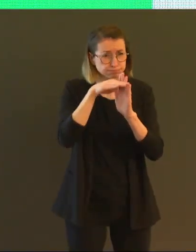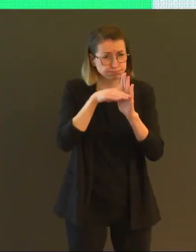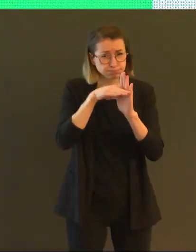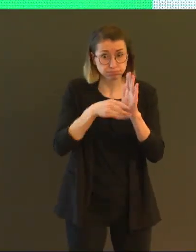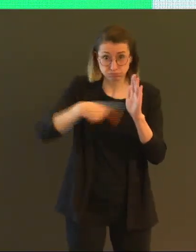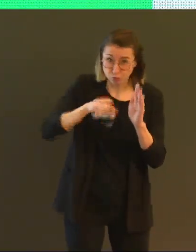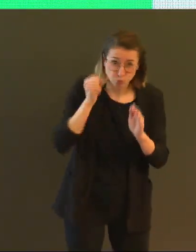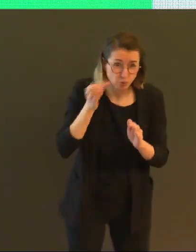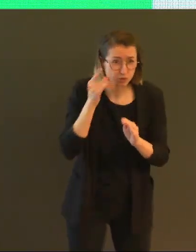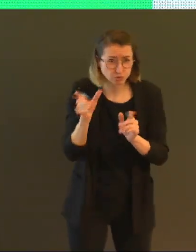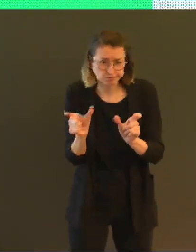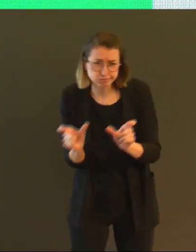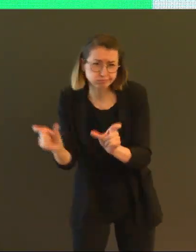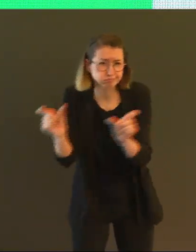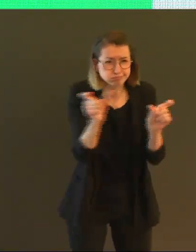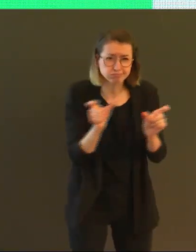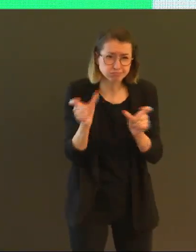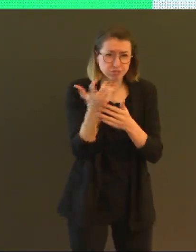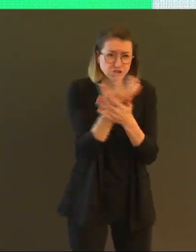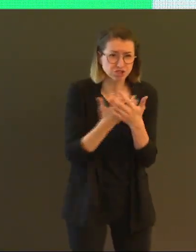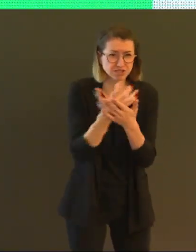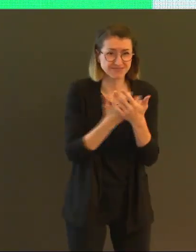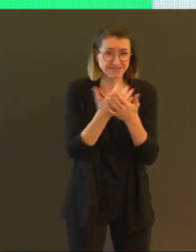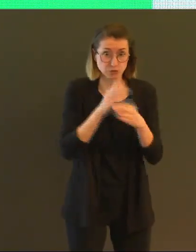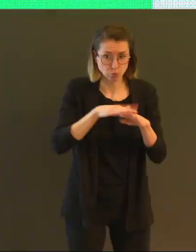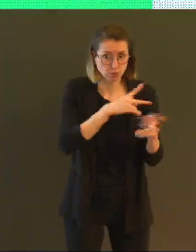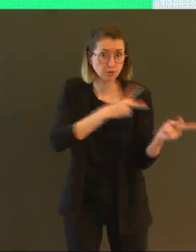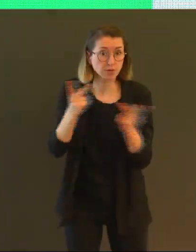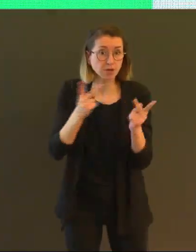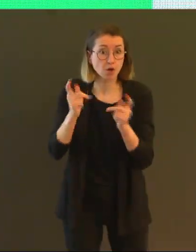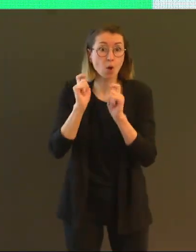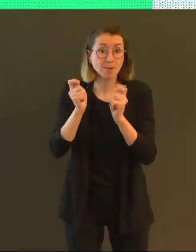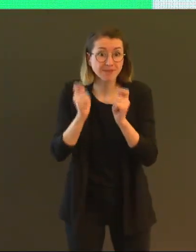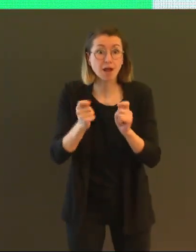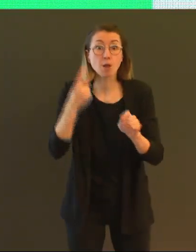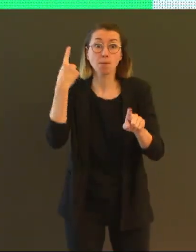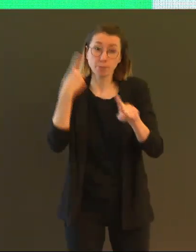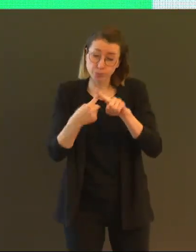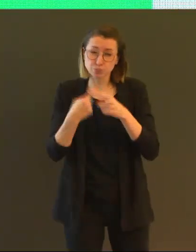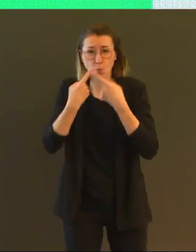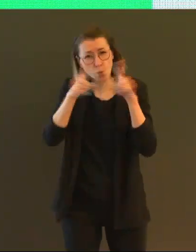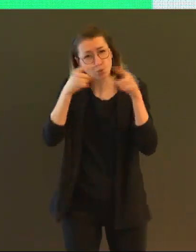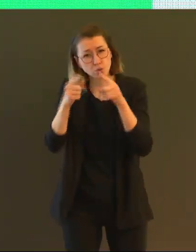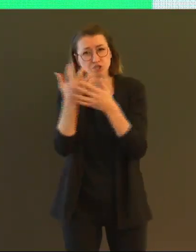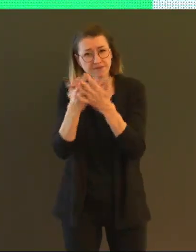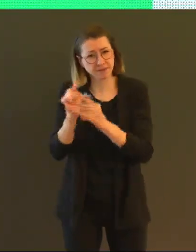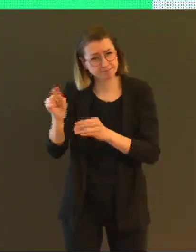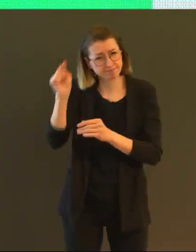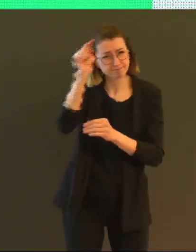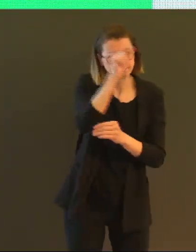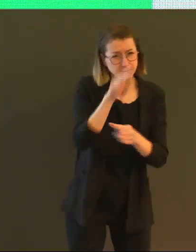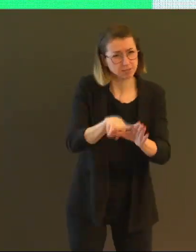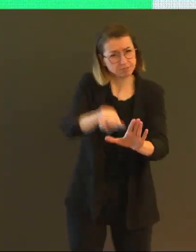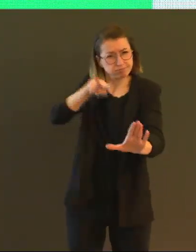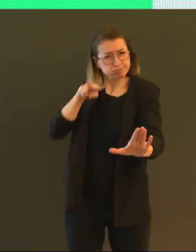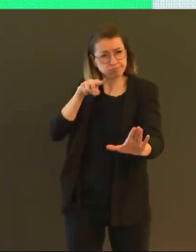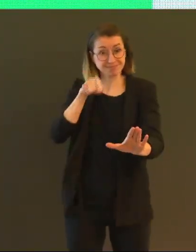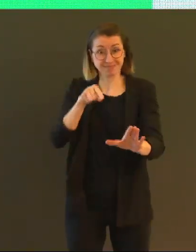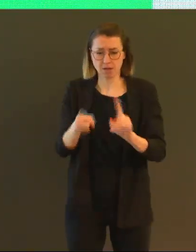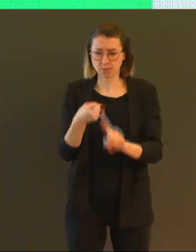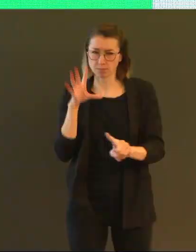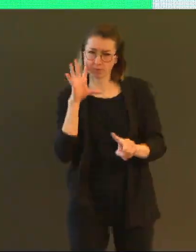aussi d'autres indicateurs aussi importants et particulièrement précoces pour permettre de voir où en est l'évolution